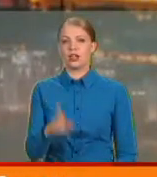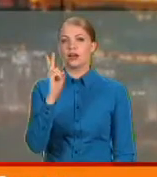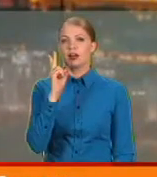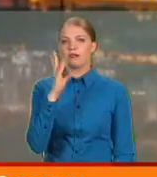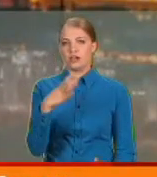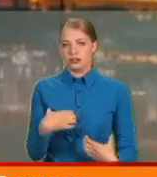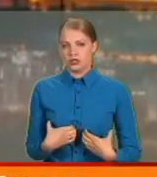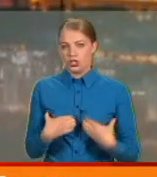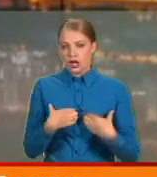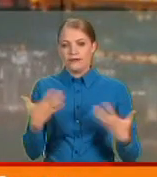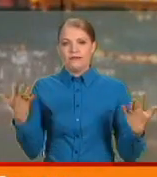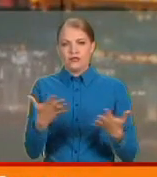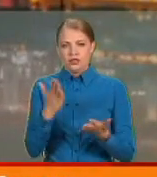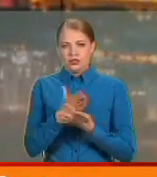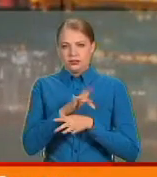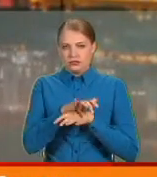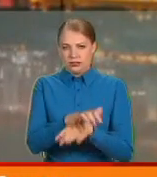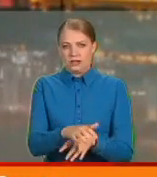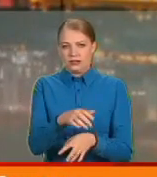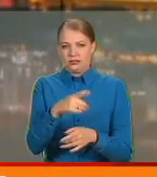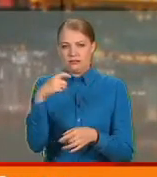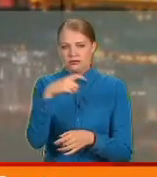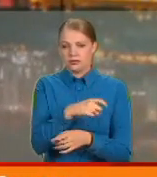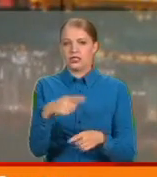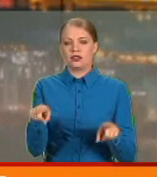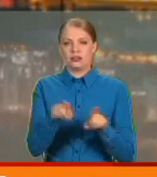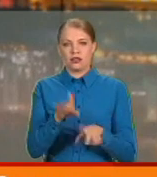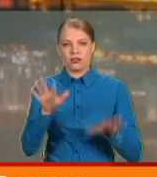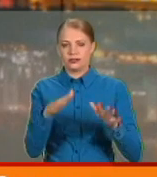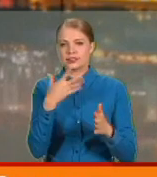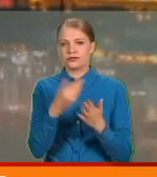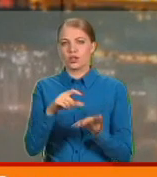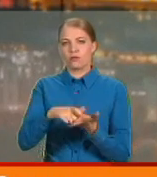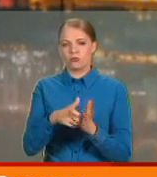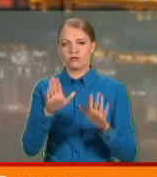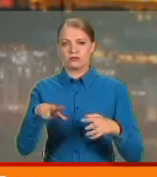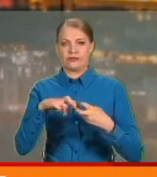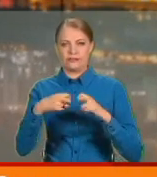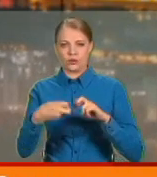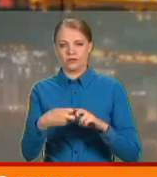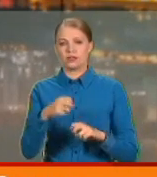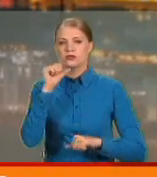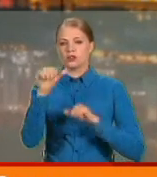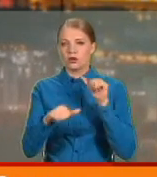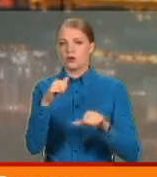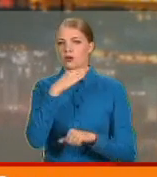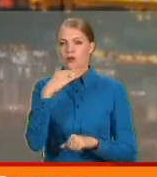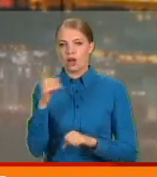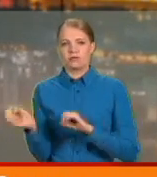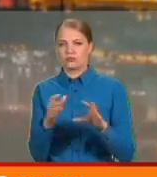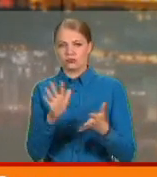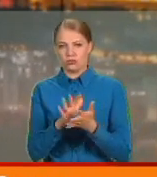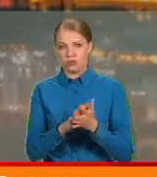Квартира жахів, у якій кишать тергани, хробаки. Так занехаяла своє помешкання жінка в Івано-Франківську. Роками вона тягла до